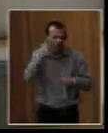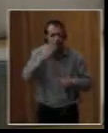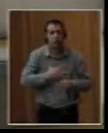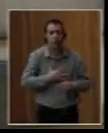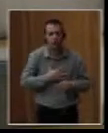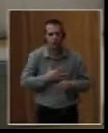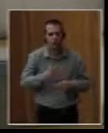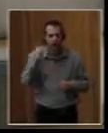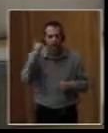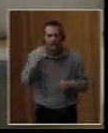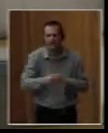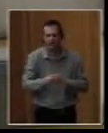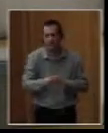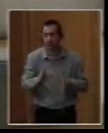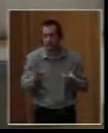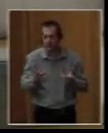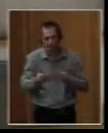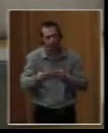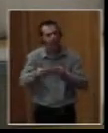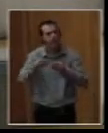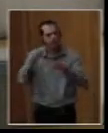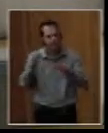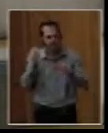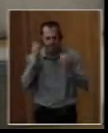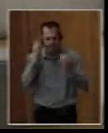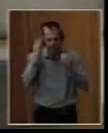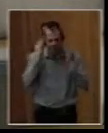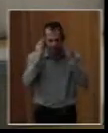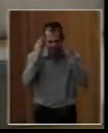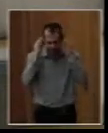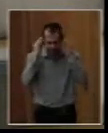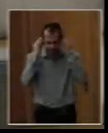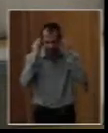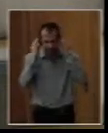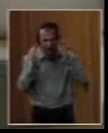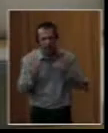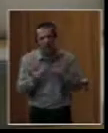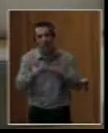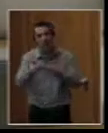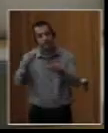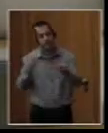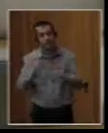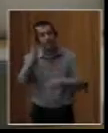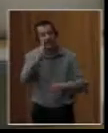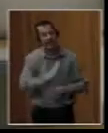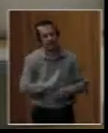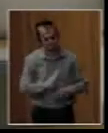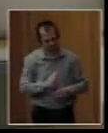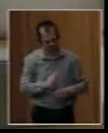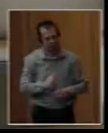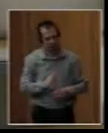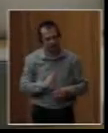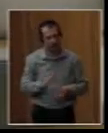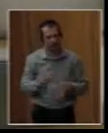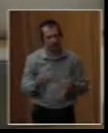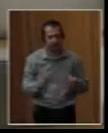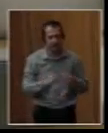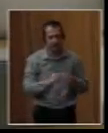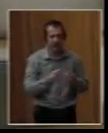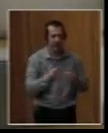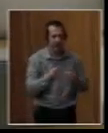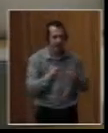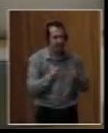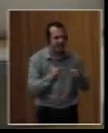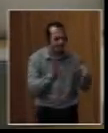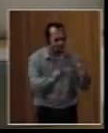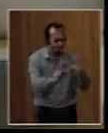κρίση η πολιτική για την αναπηρία στην Ελλάδα ήταν ασύνδετη, ήταν ατάκτως